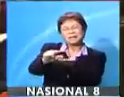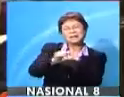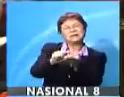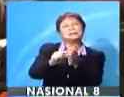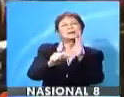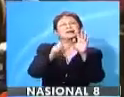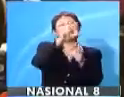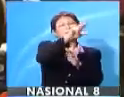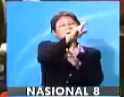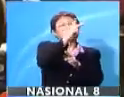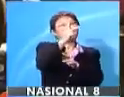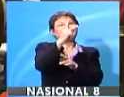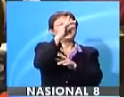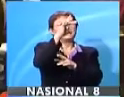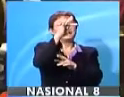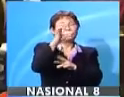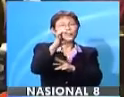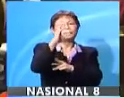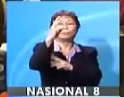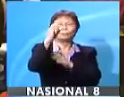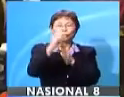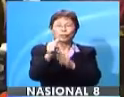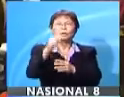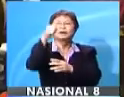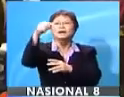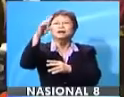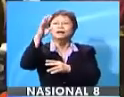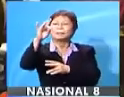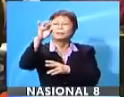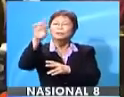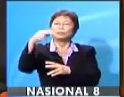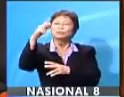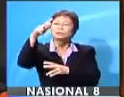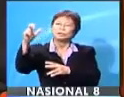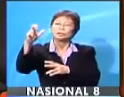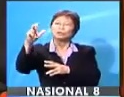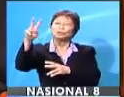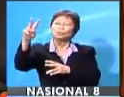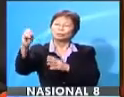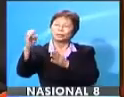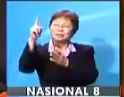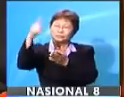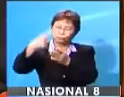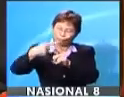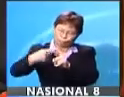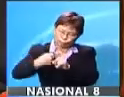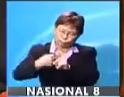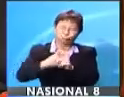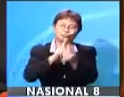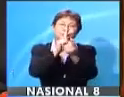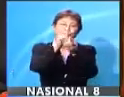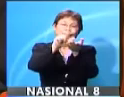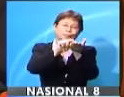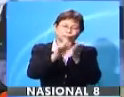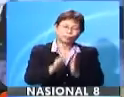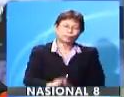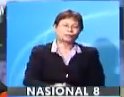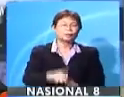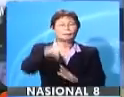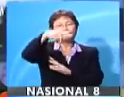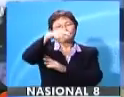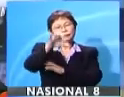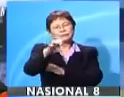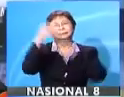antara RM3,860 hingga RM8,320 sebulan. Beliau ditemui pemberita pada sidang